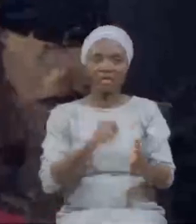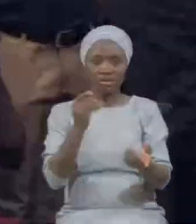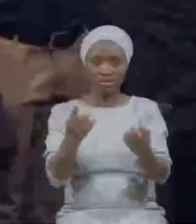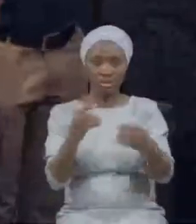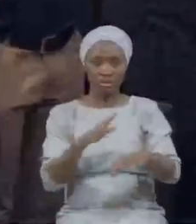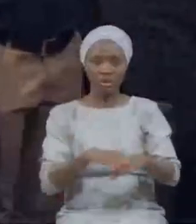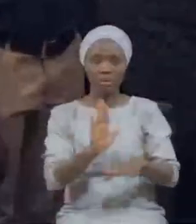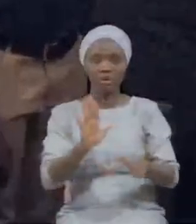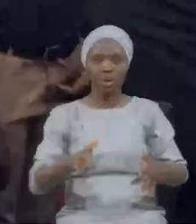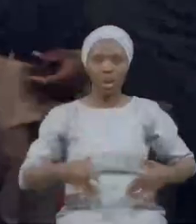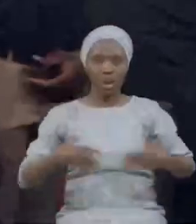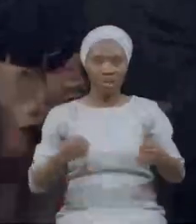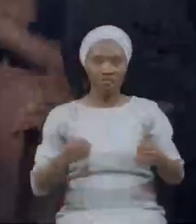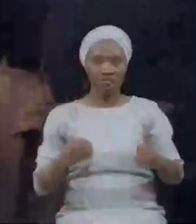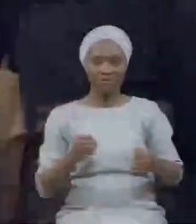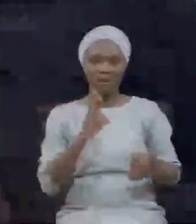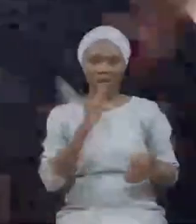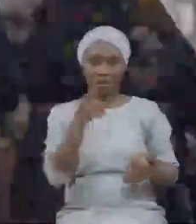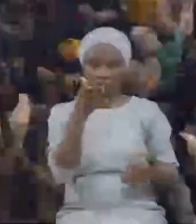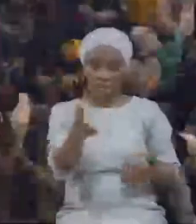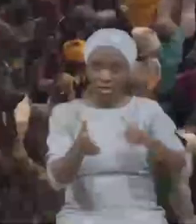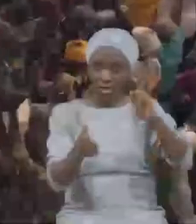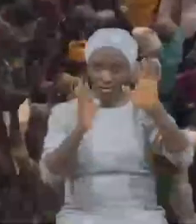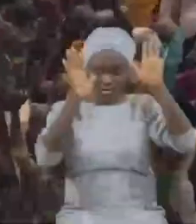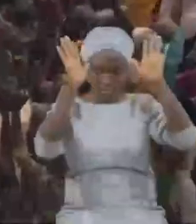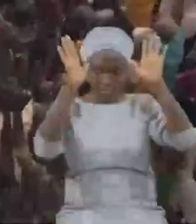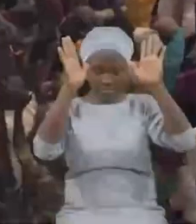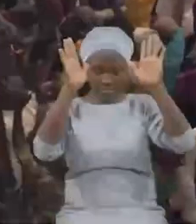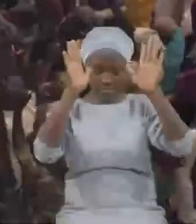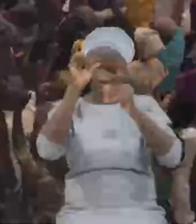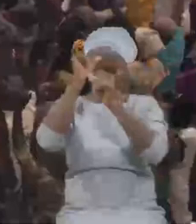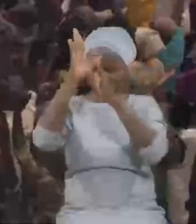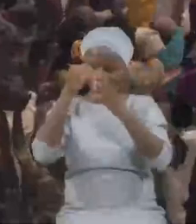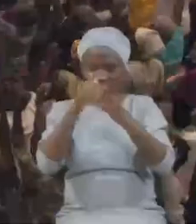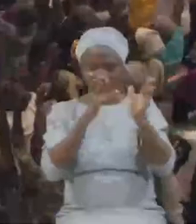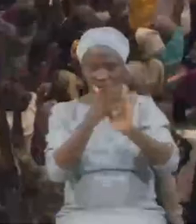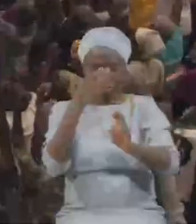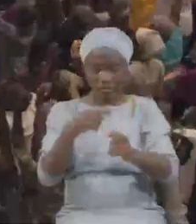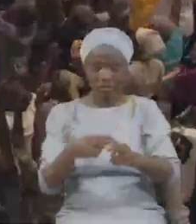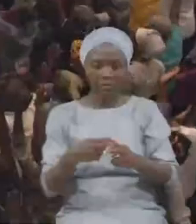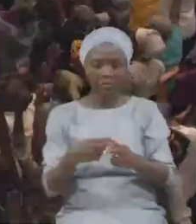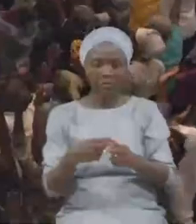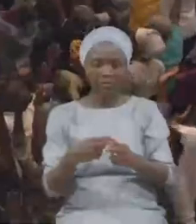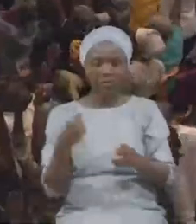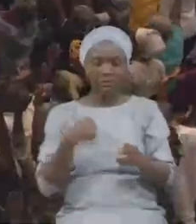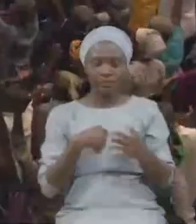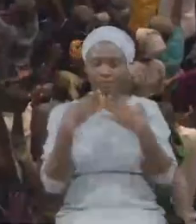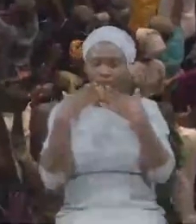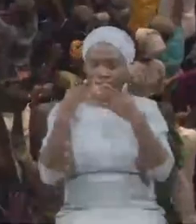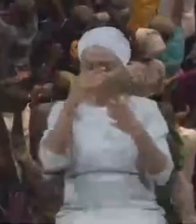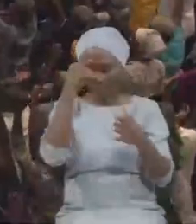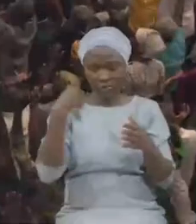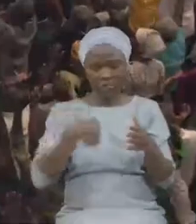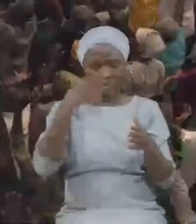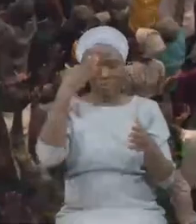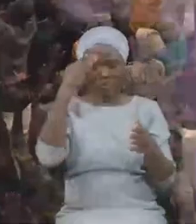vous. Où êtes-vous? Père, au nom de Jésus-Christ, nous te remercions parce que